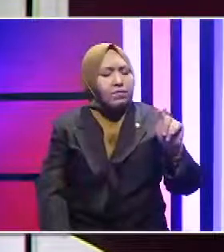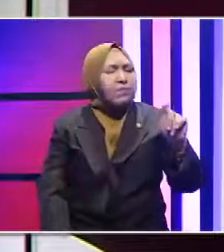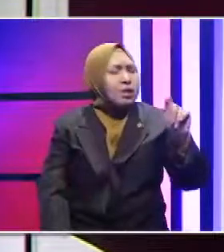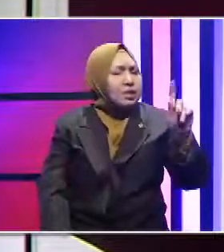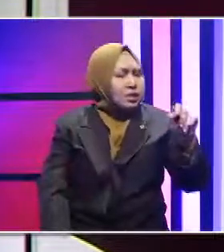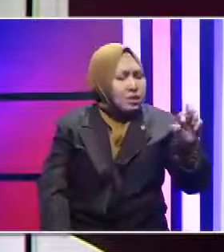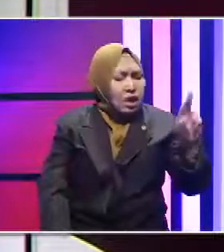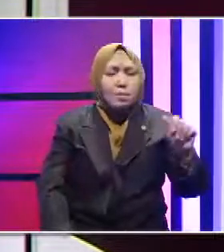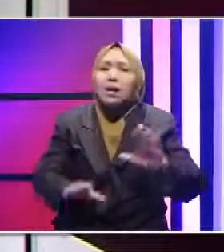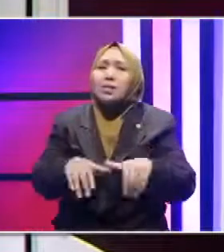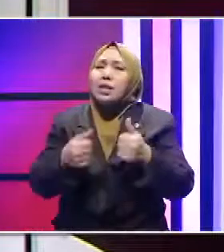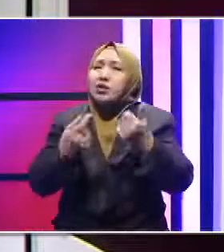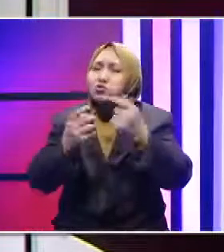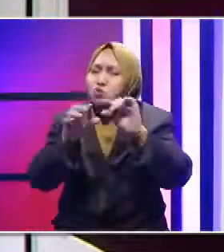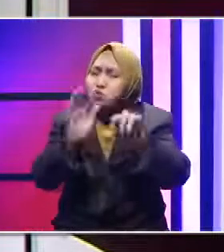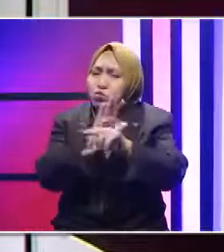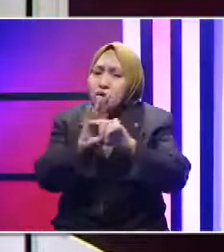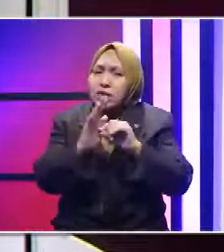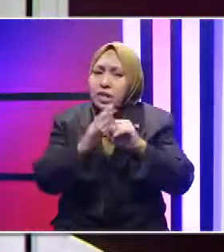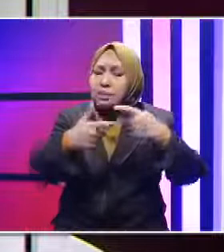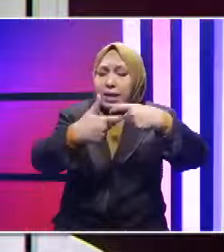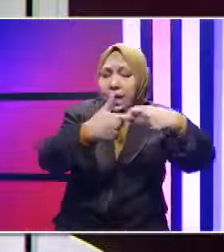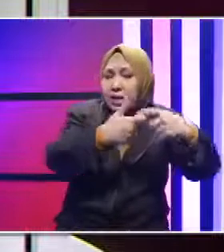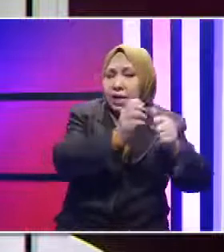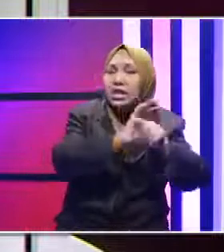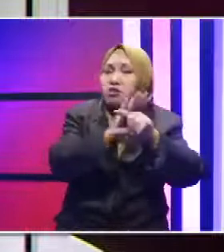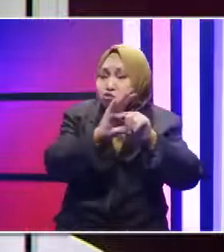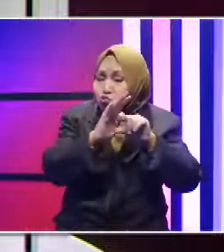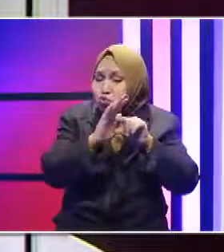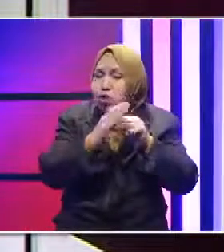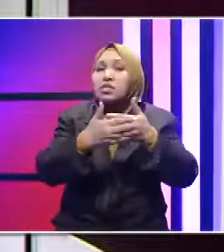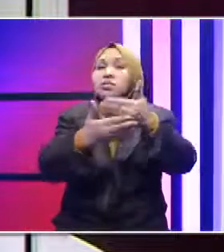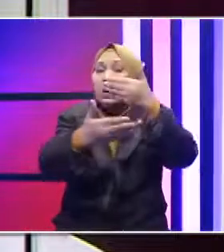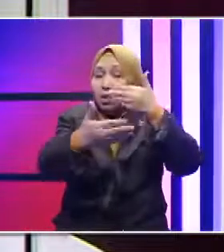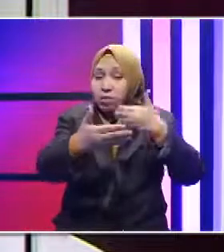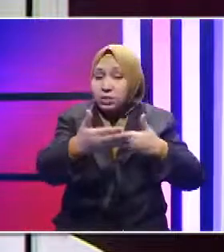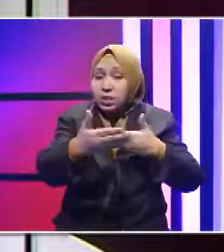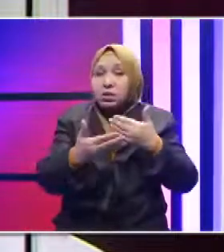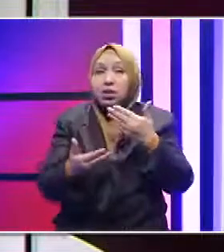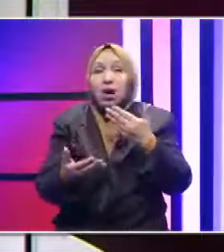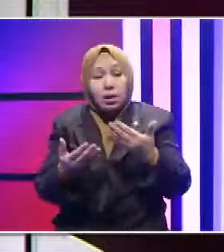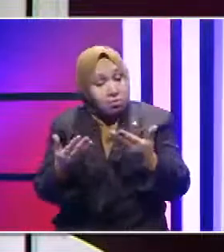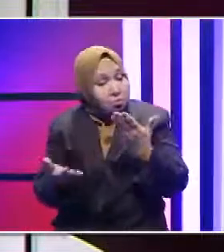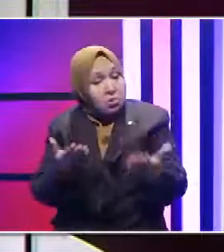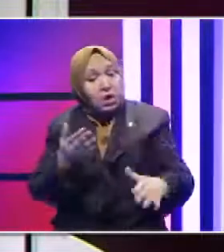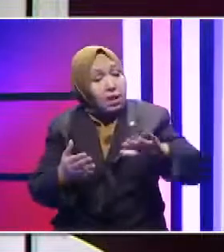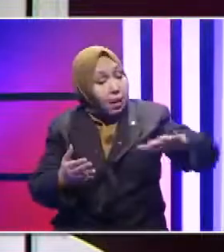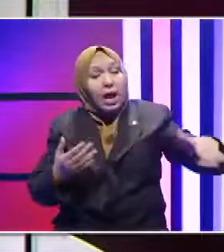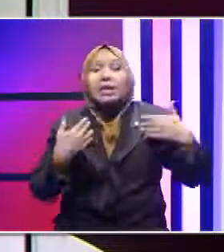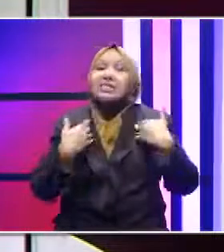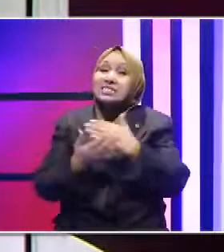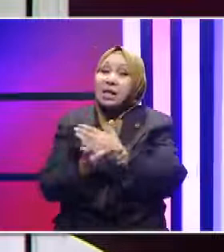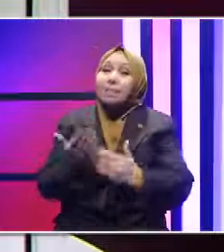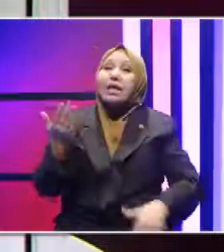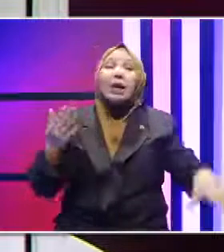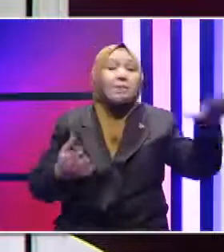melihat bagaimana surah ini berkait dengan surah sebelumnya, At-Takwir, yang mungkin bagi sebahagian adik-adik menghafaz dan